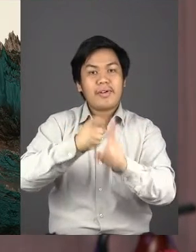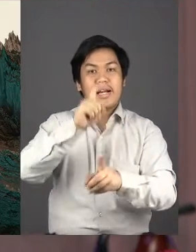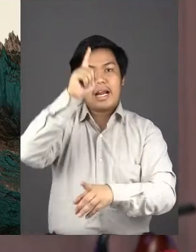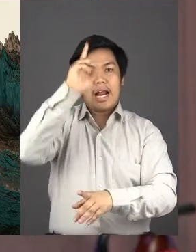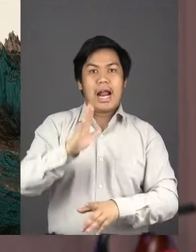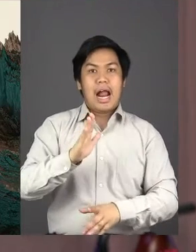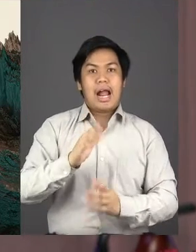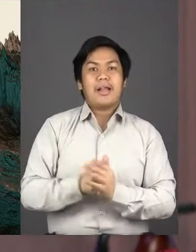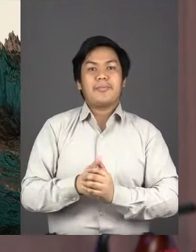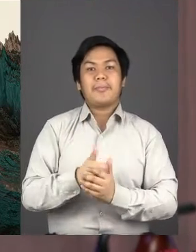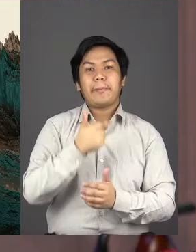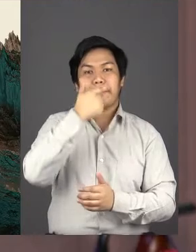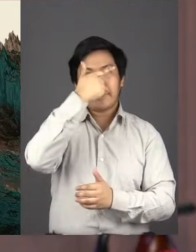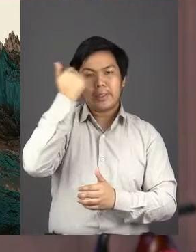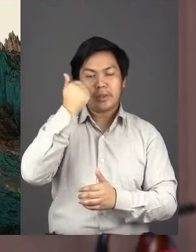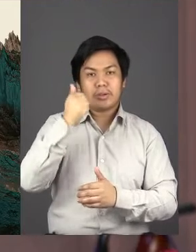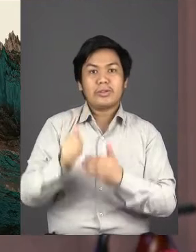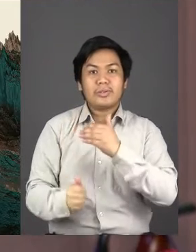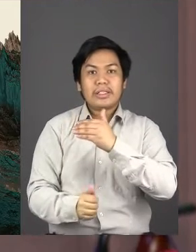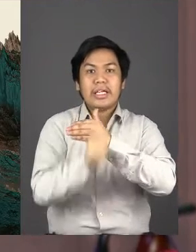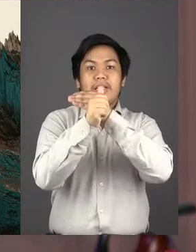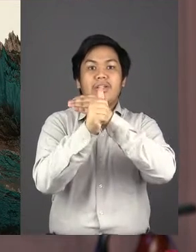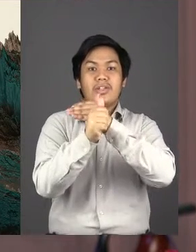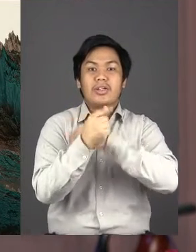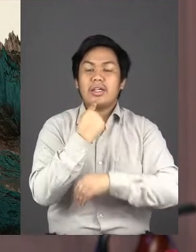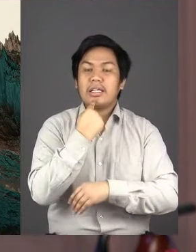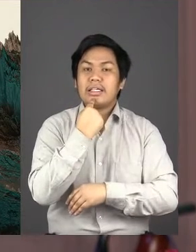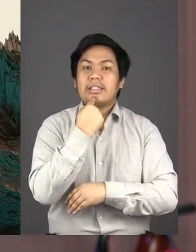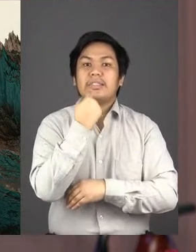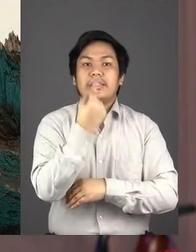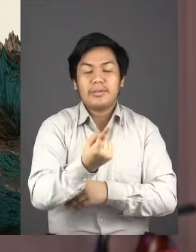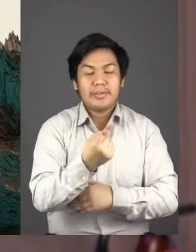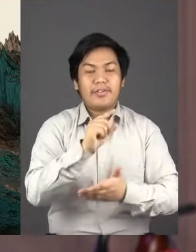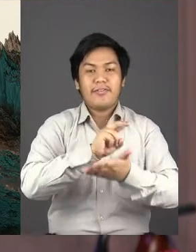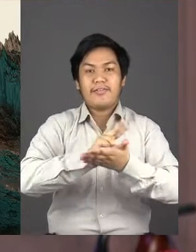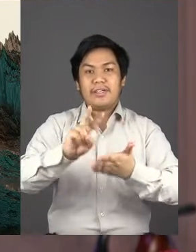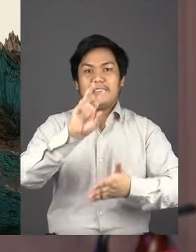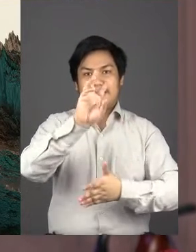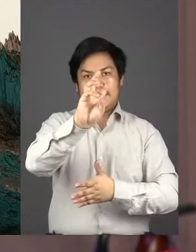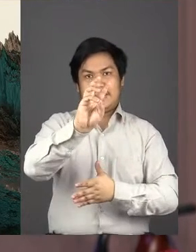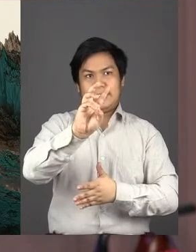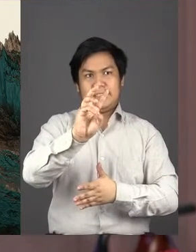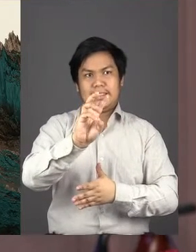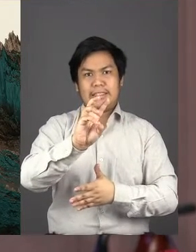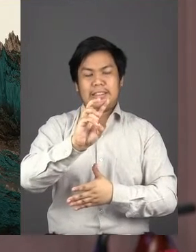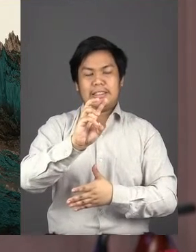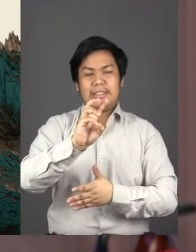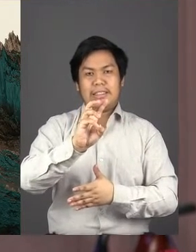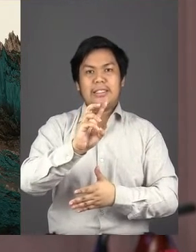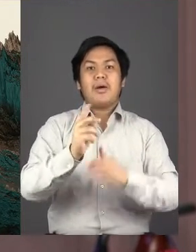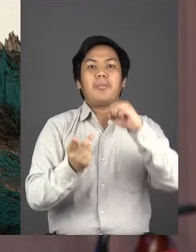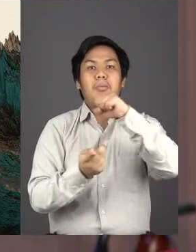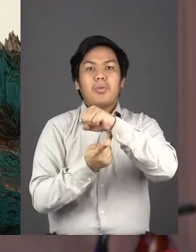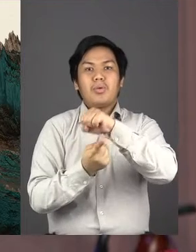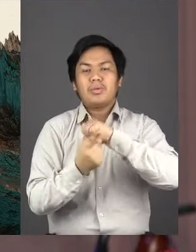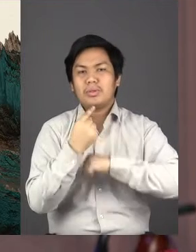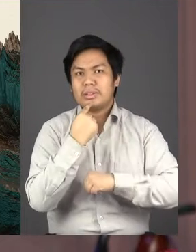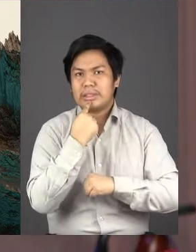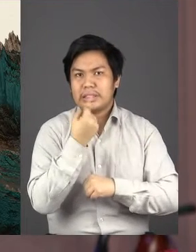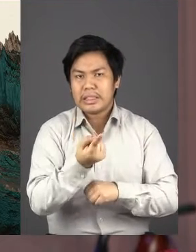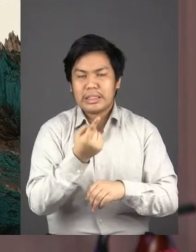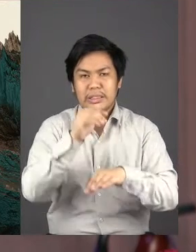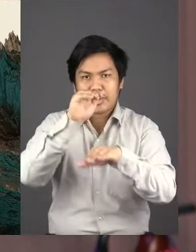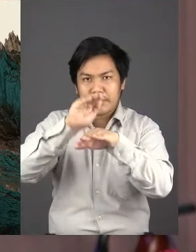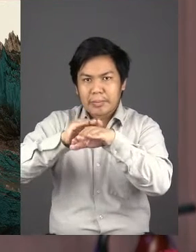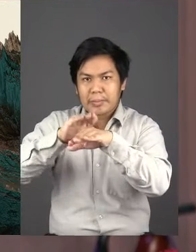nga po sa kapahamakan na binanggit dyan sa verse 6, mayroong mariin na panawagan si Pablo sa mga